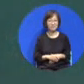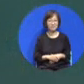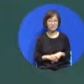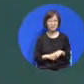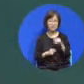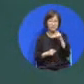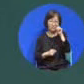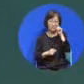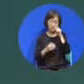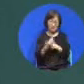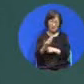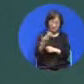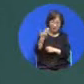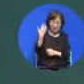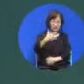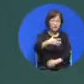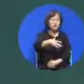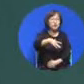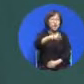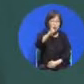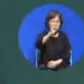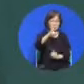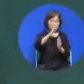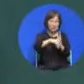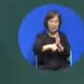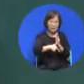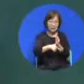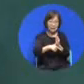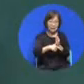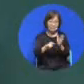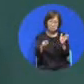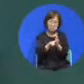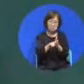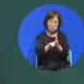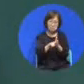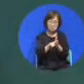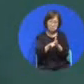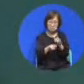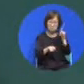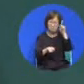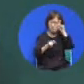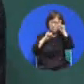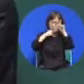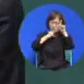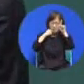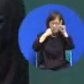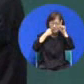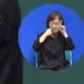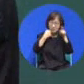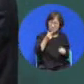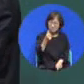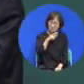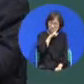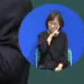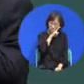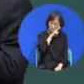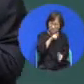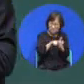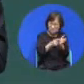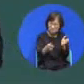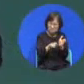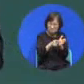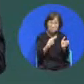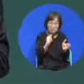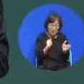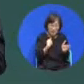불신앙이 있던 아브라함하고 다릅니다. 아브라함이 하나님이 살려주실 걸 믿었다. So Abraham, he used to have unbelief, but then now he's different.